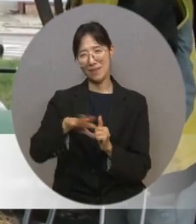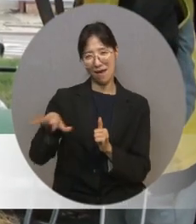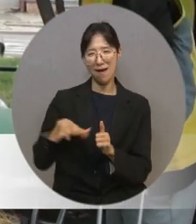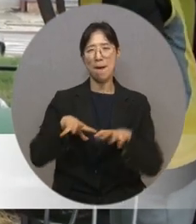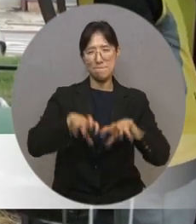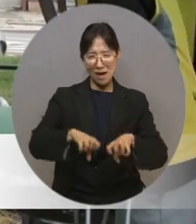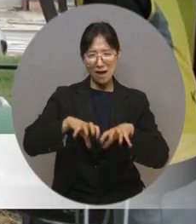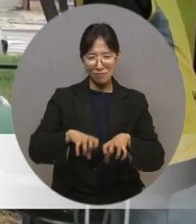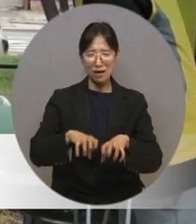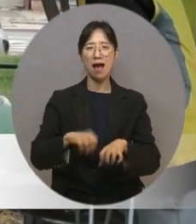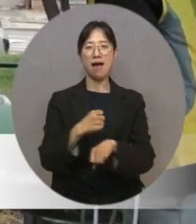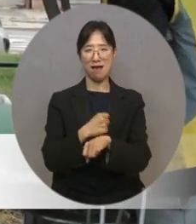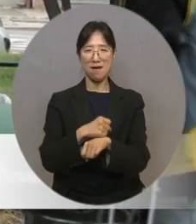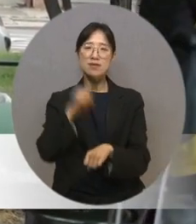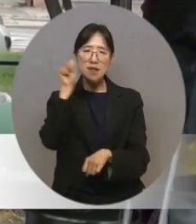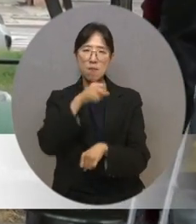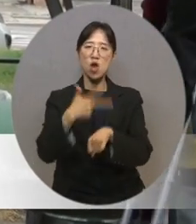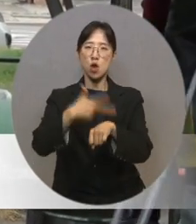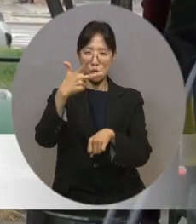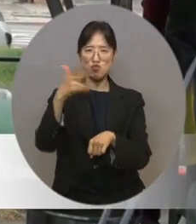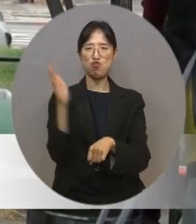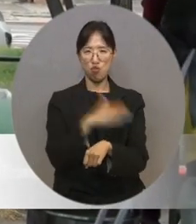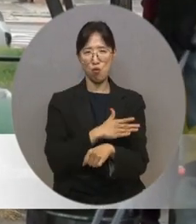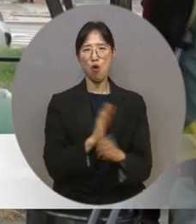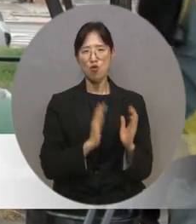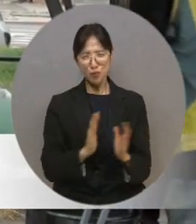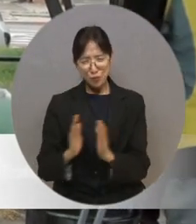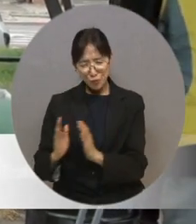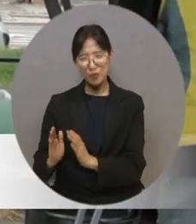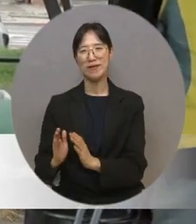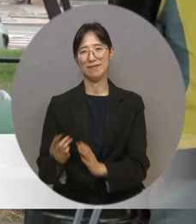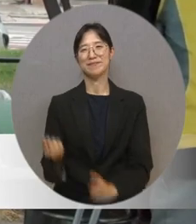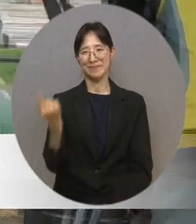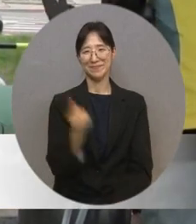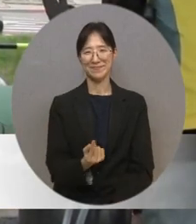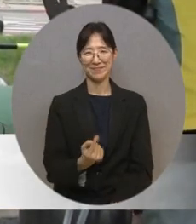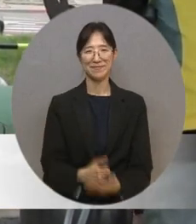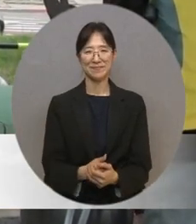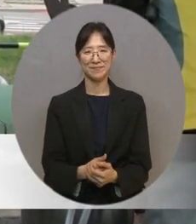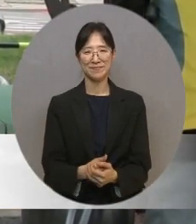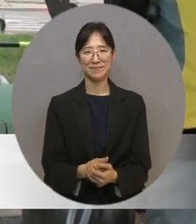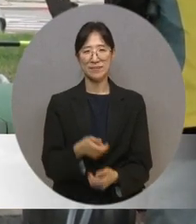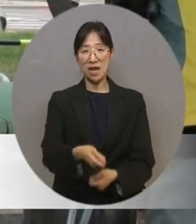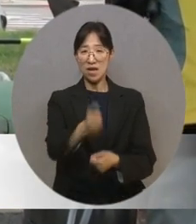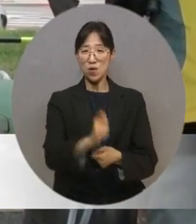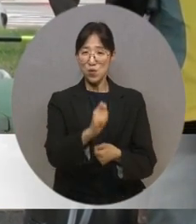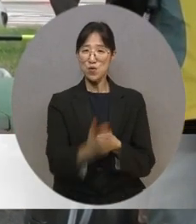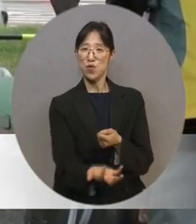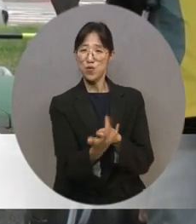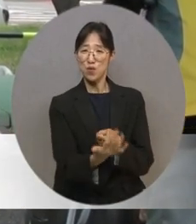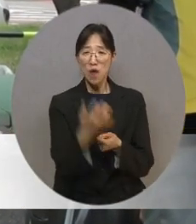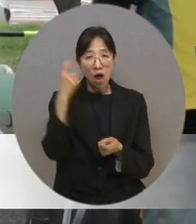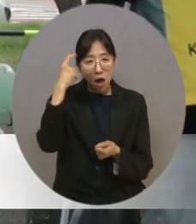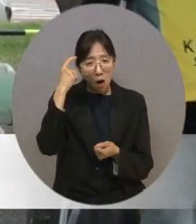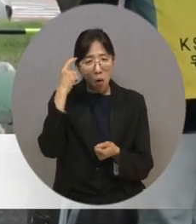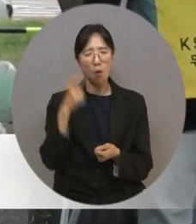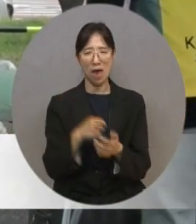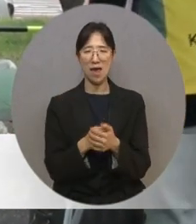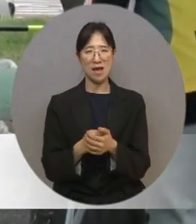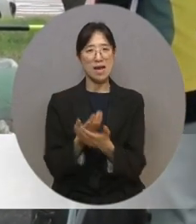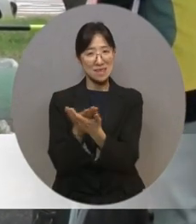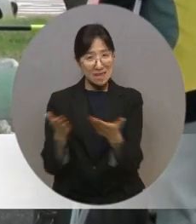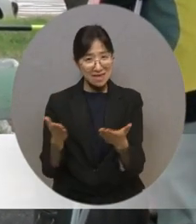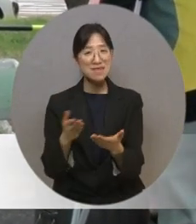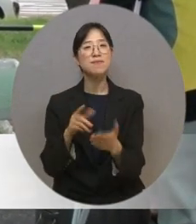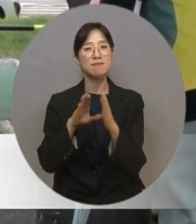하고 새벽에 아침 한 7시에 이제 여기 준비를 해가지고 그리고 올라왔어요. 화덕을 하는 것도 이유가 있는 게 이왕 해드리는